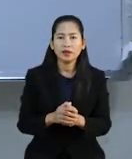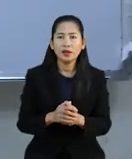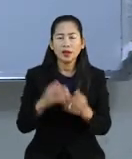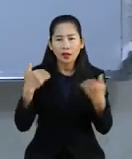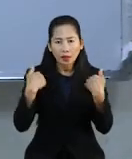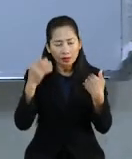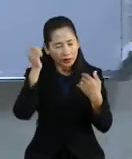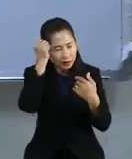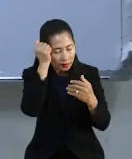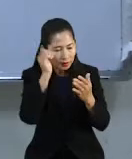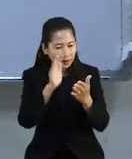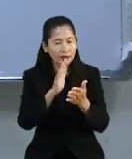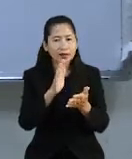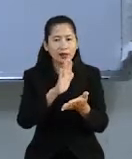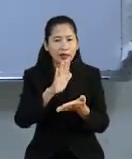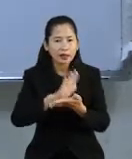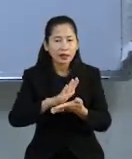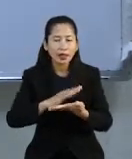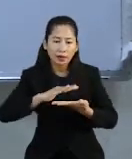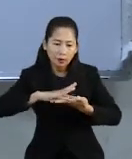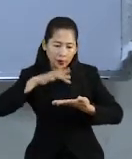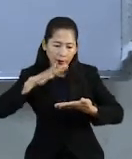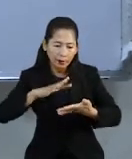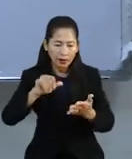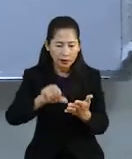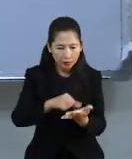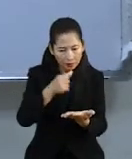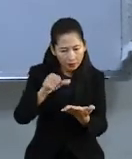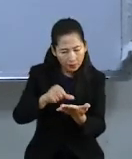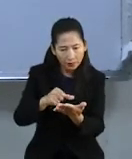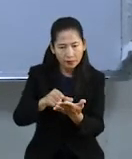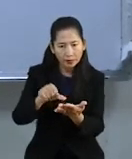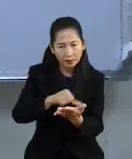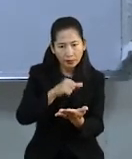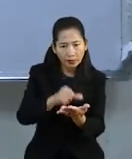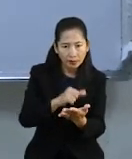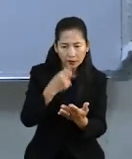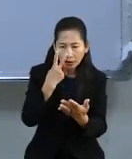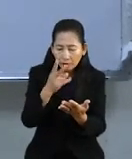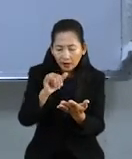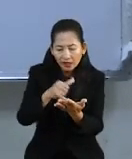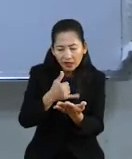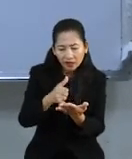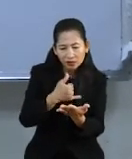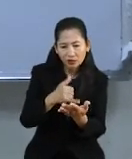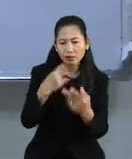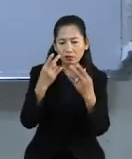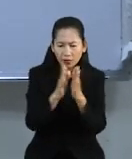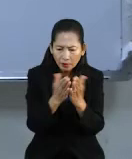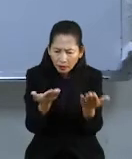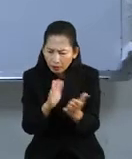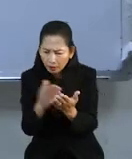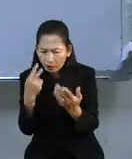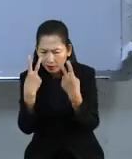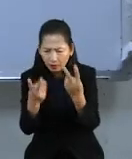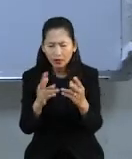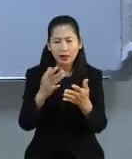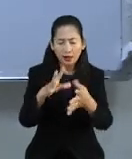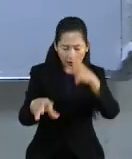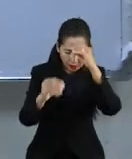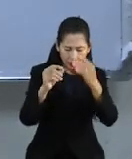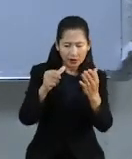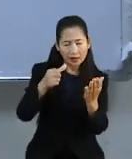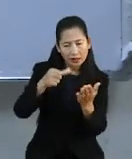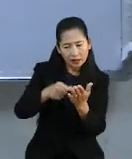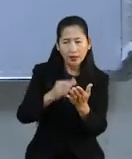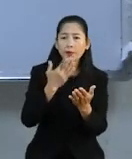Hai con miên cha mấy cả đạc bò nè khủ ai đạc. Ai con đạc tam tâm bò à con. Đập bầy ít con. Đập bầy nghi sưu nô bê đệ con bạc máu. Chà mê đến điên chóc đạc cả